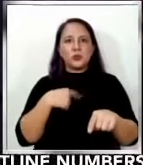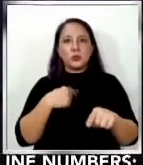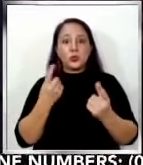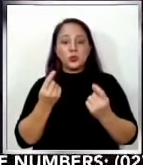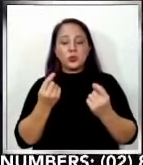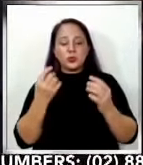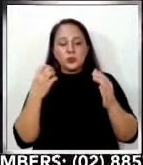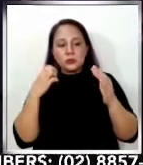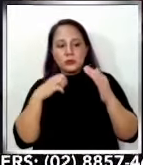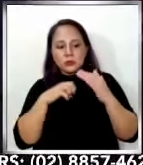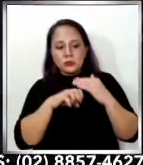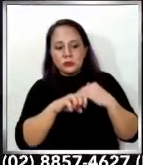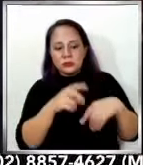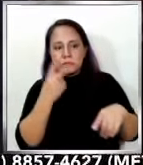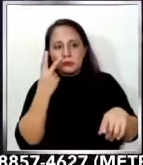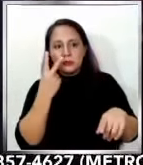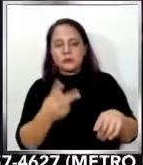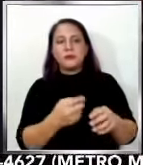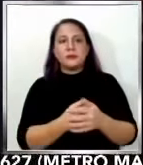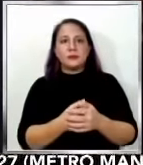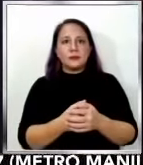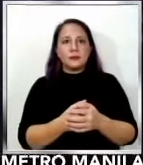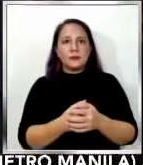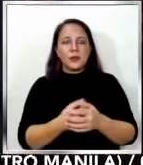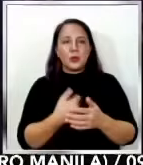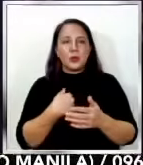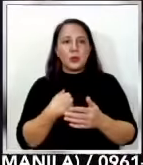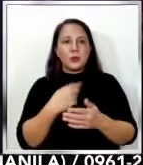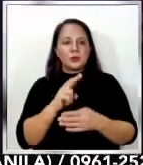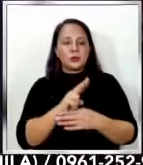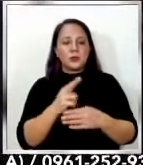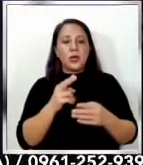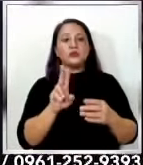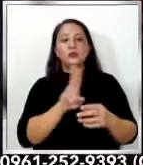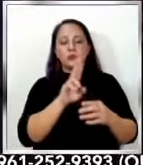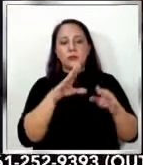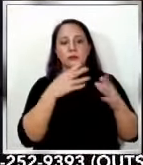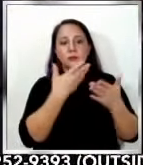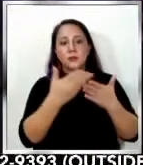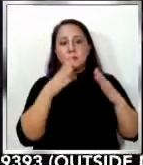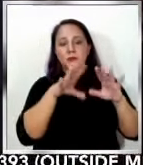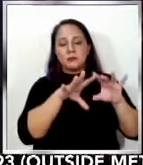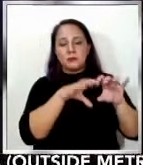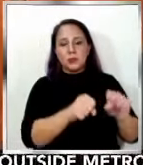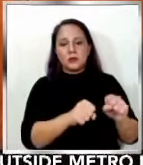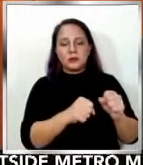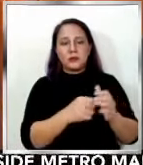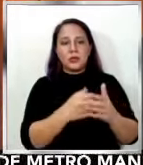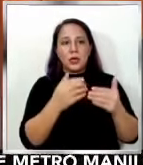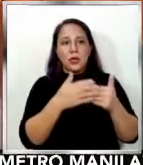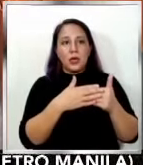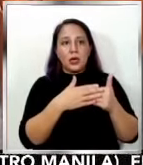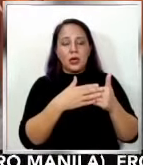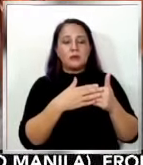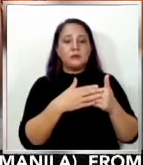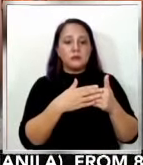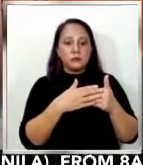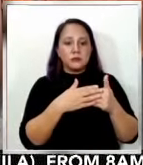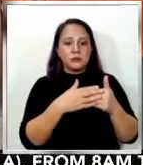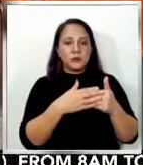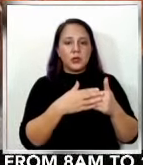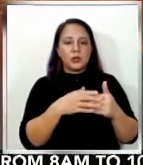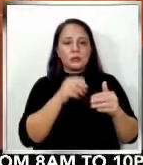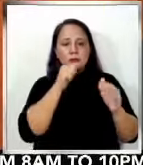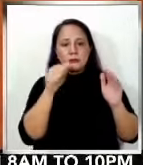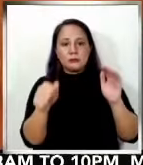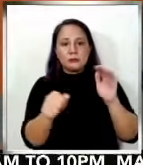signal. Kinonsumate na lang yung bybaston kasi after ng pagkakaabot sa amin. Itinago pala ang target